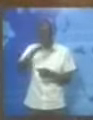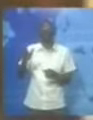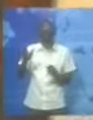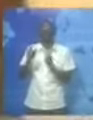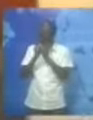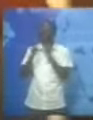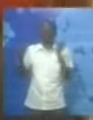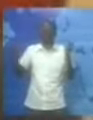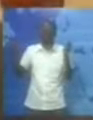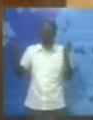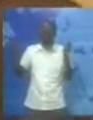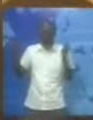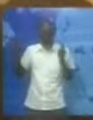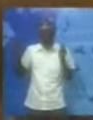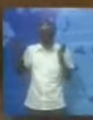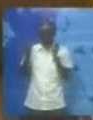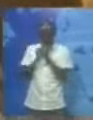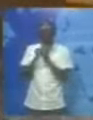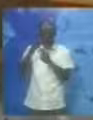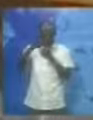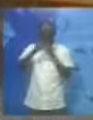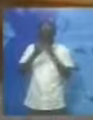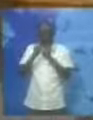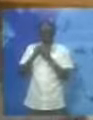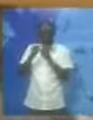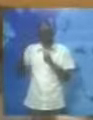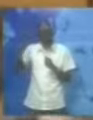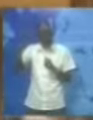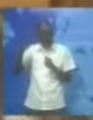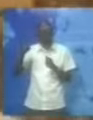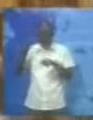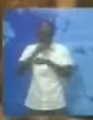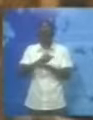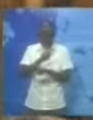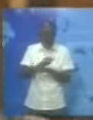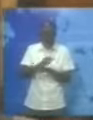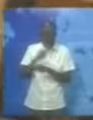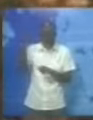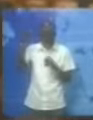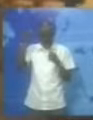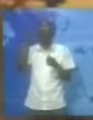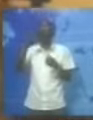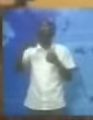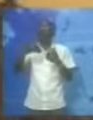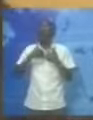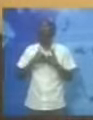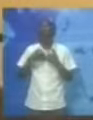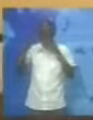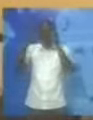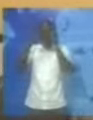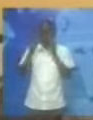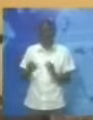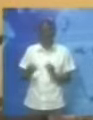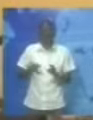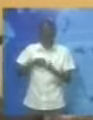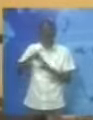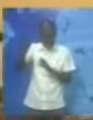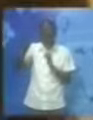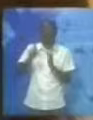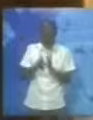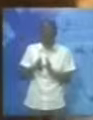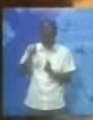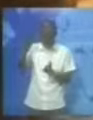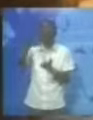séparer. Malgré les péripéties liées au métier, Awa Yamego a décidé de s'y mettre de façon professionnelle seulement qu'en